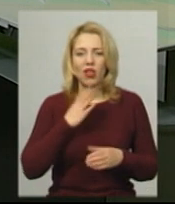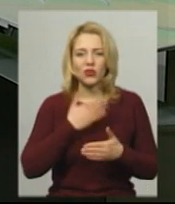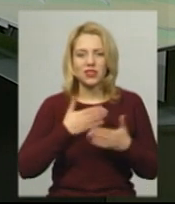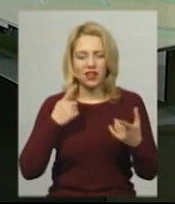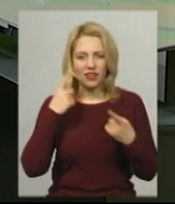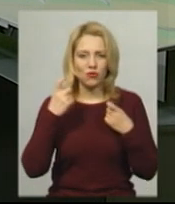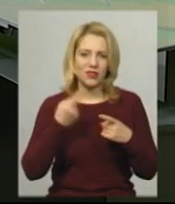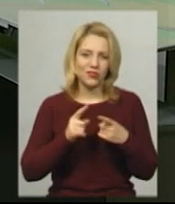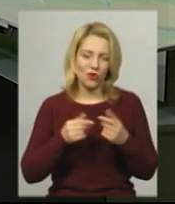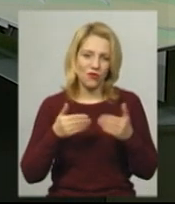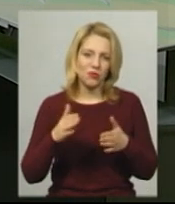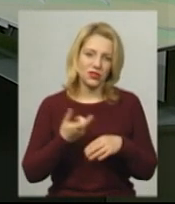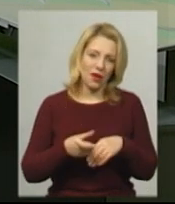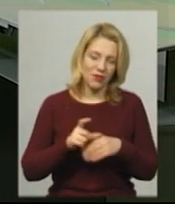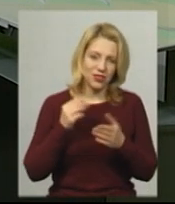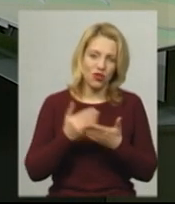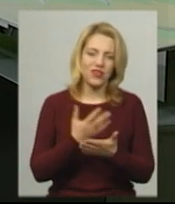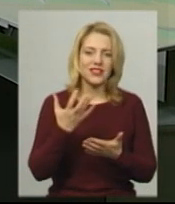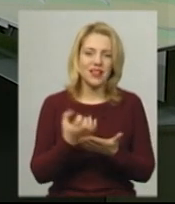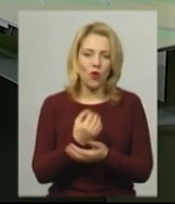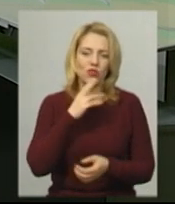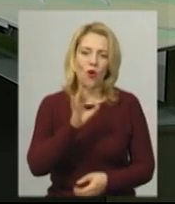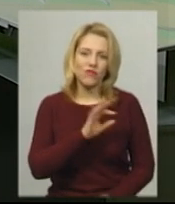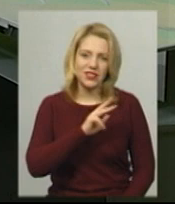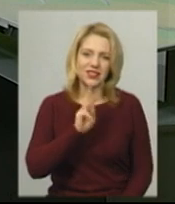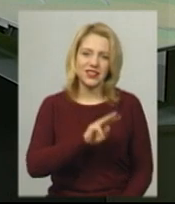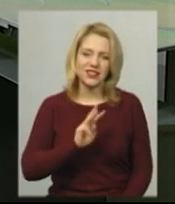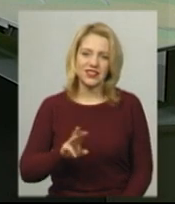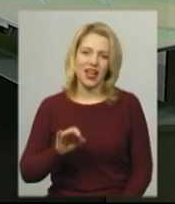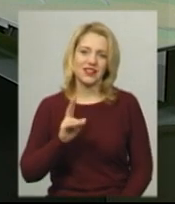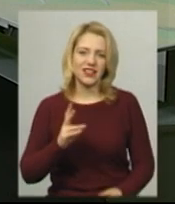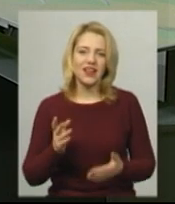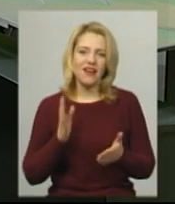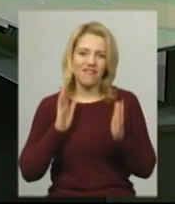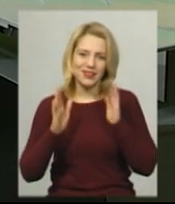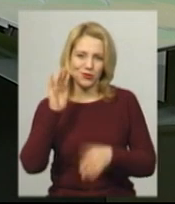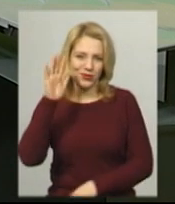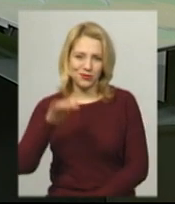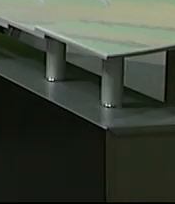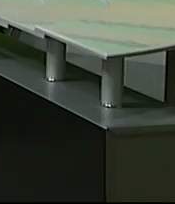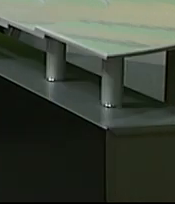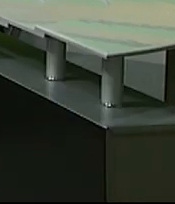інформація цього випуску. Більше новин знаходьте на нашому офіційному сайті та на сторінці у Фейсбук. Побачимось.